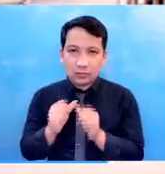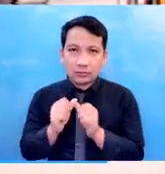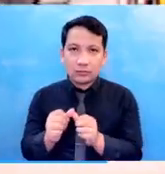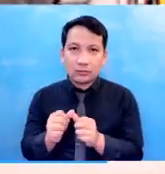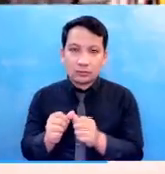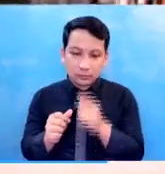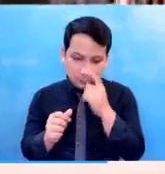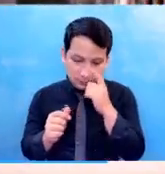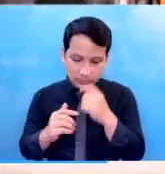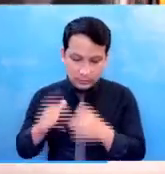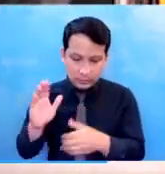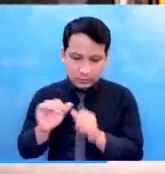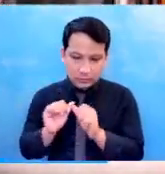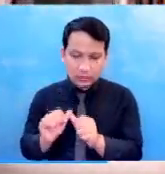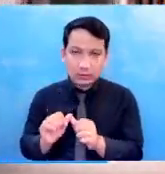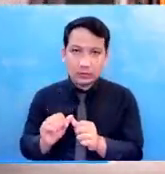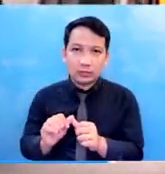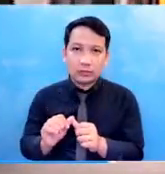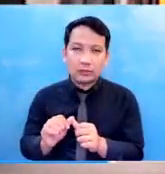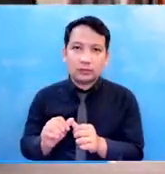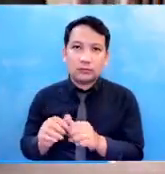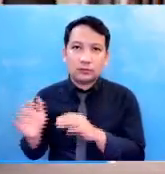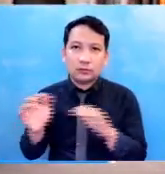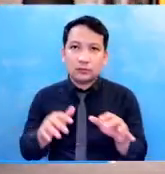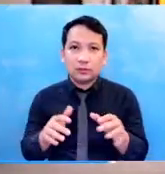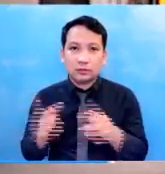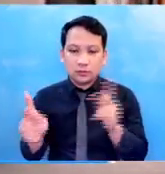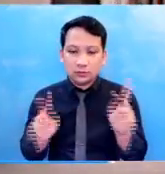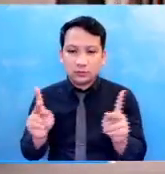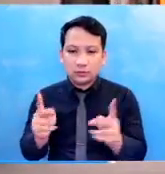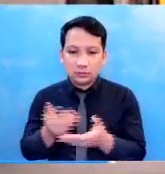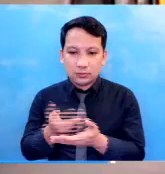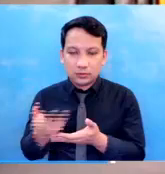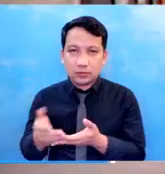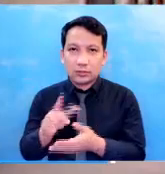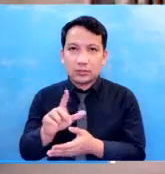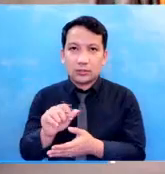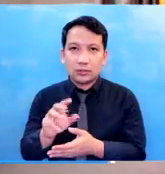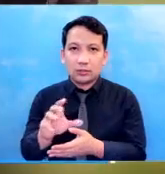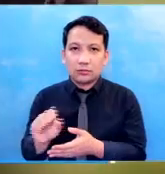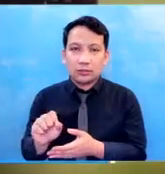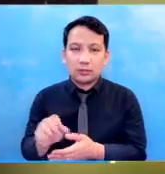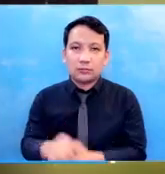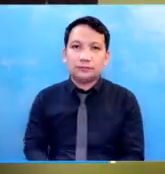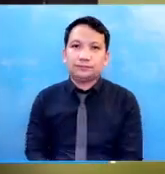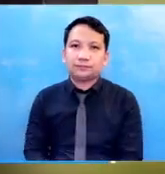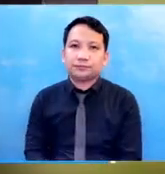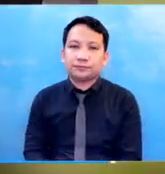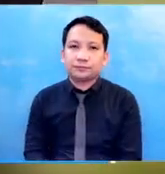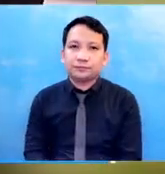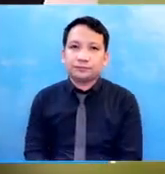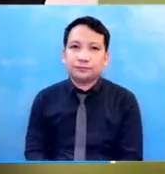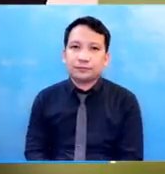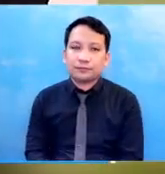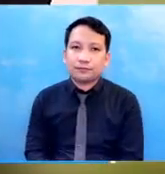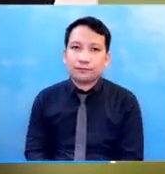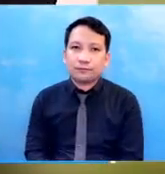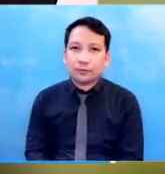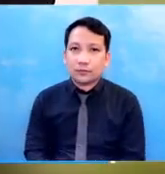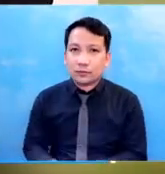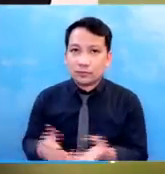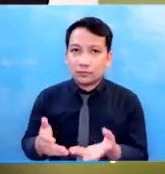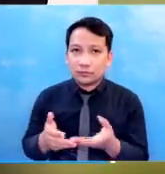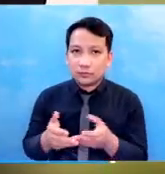kasabay ng pagtaas ng presyo ng lechon, dadagsa ang mga tao para mamili dito sa La Loma. Mase? Justine, wala ba silang ibibigay na